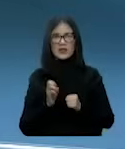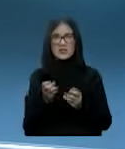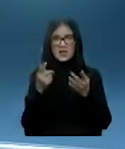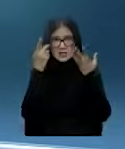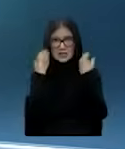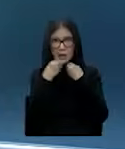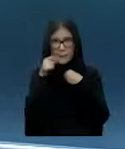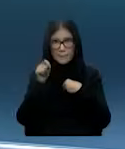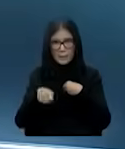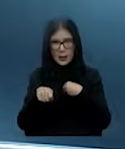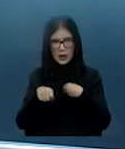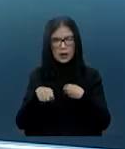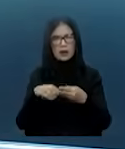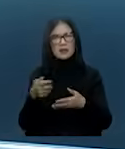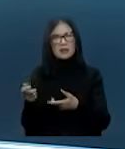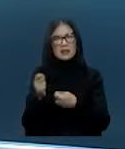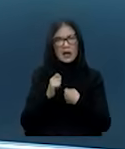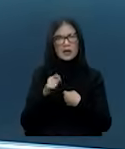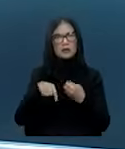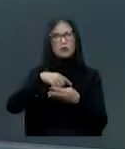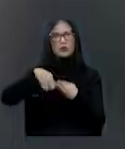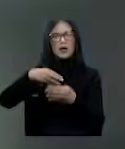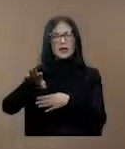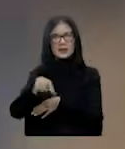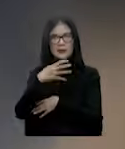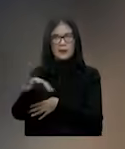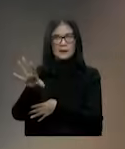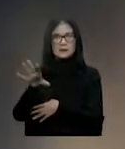yang dipakainya tertarik putaran kipas.